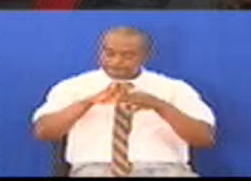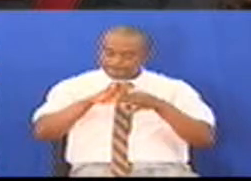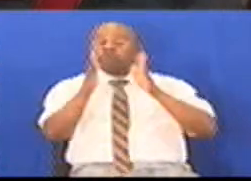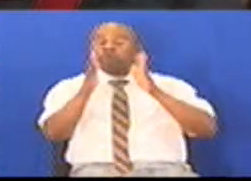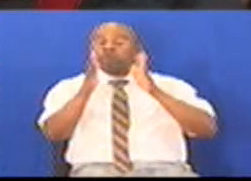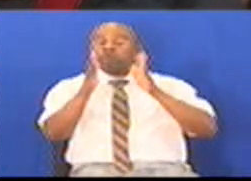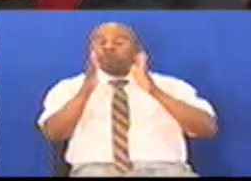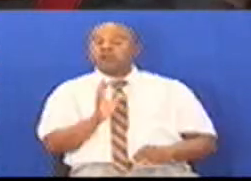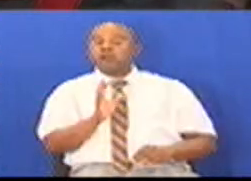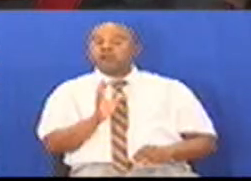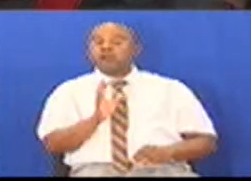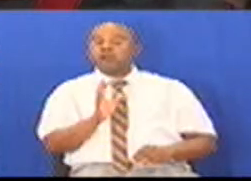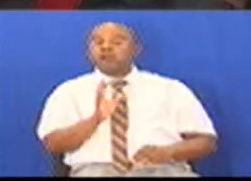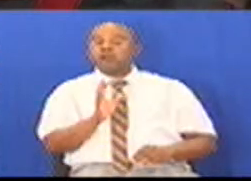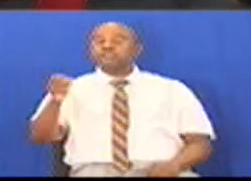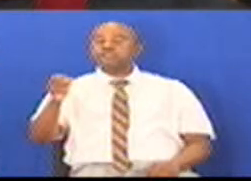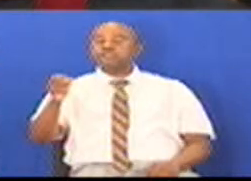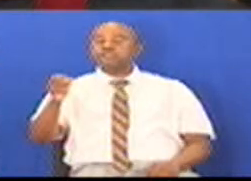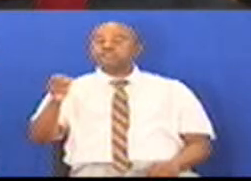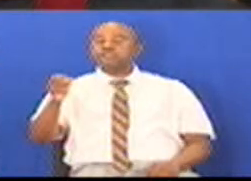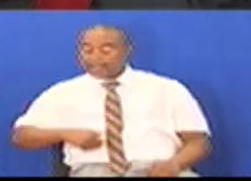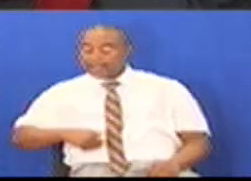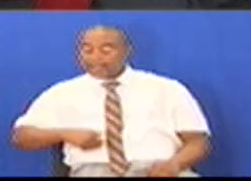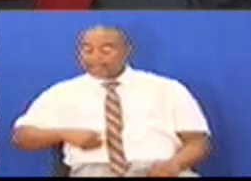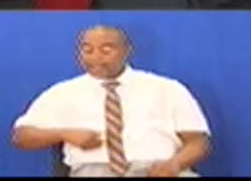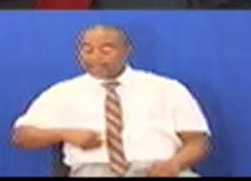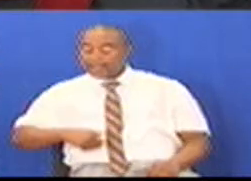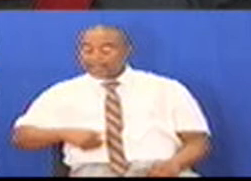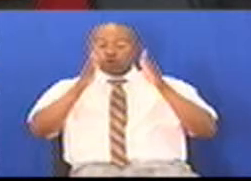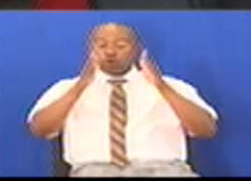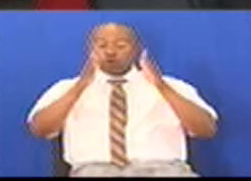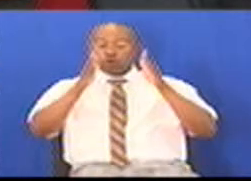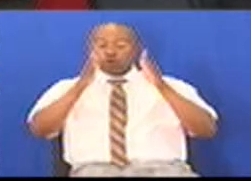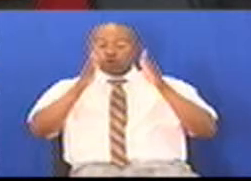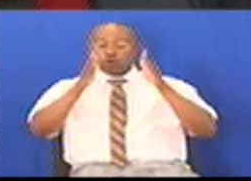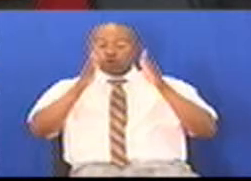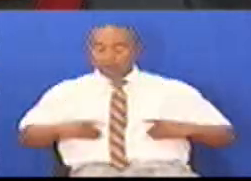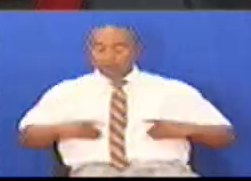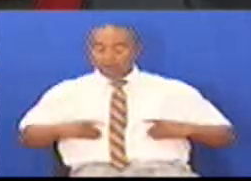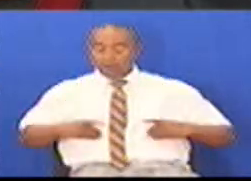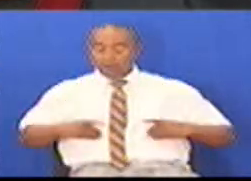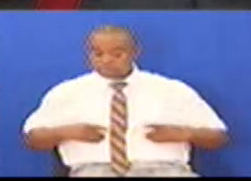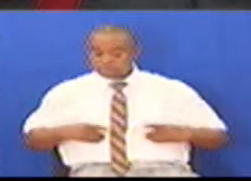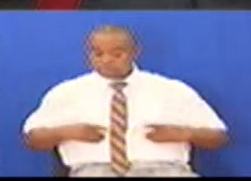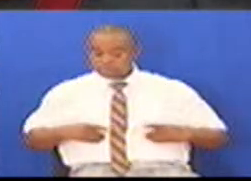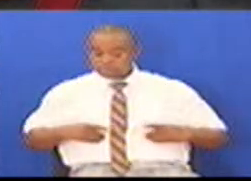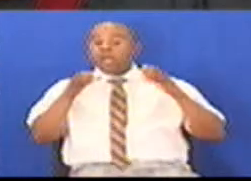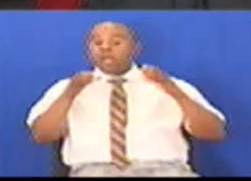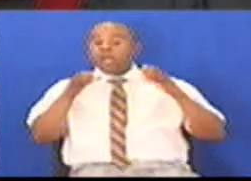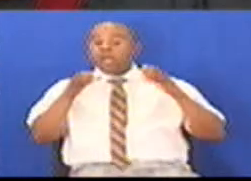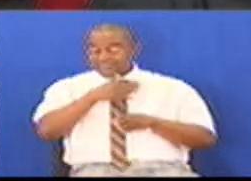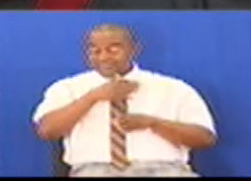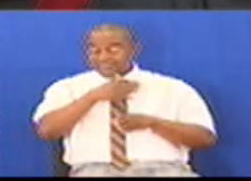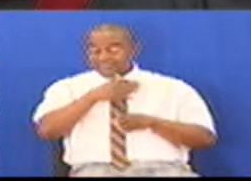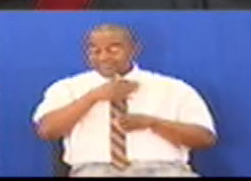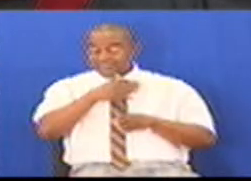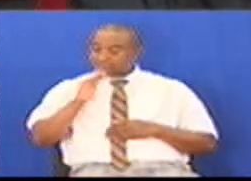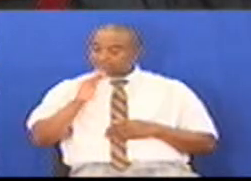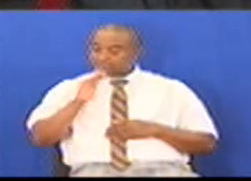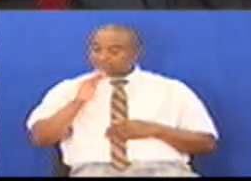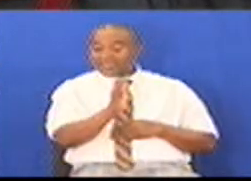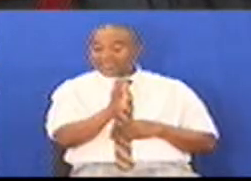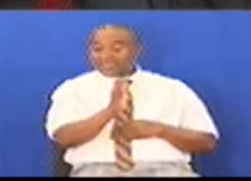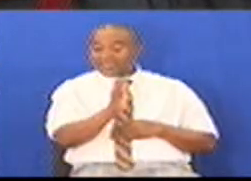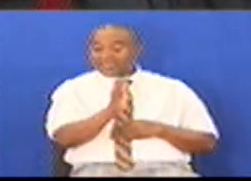2020 wa rais, wa bunge pamoja na madiwani. Kamati ya bajeti inapenda kulijulisha bunge lako kuwa serikali imejiandaa